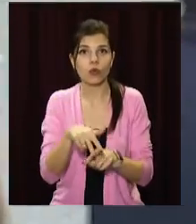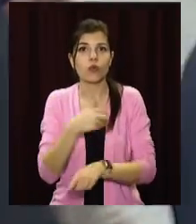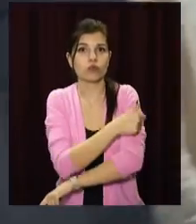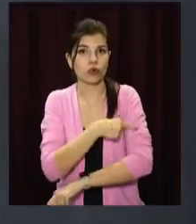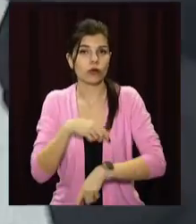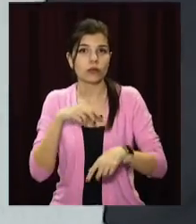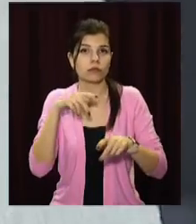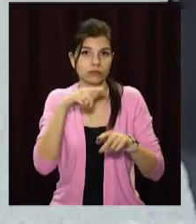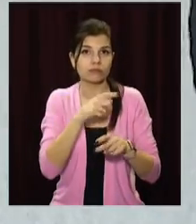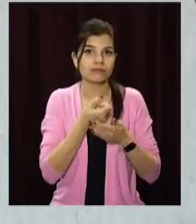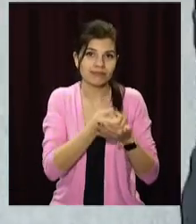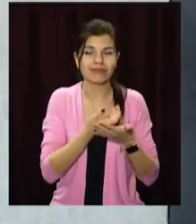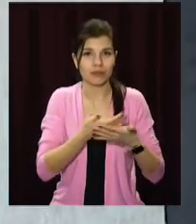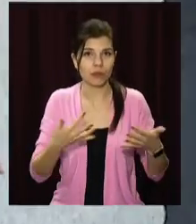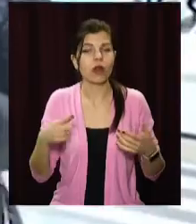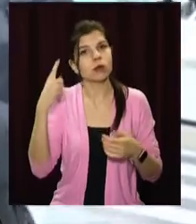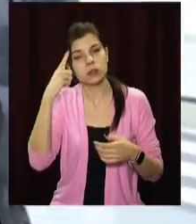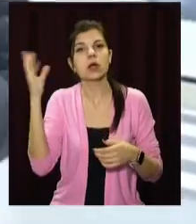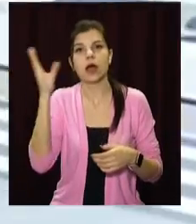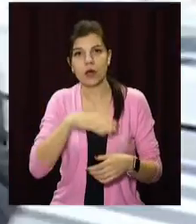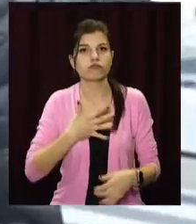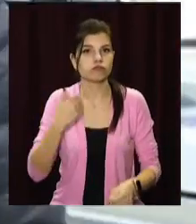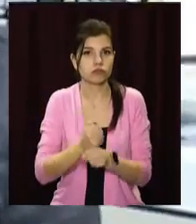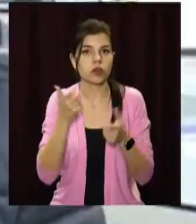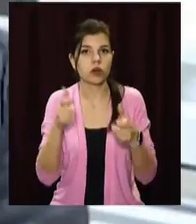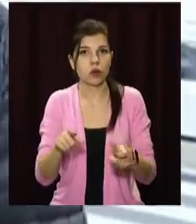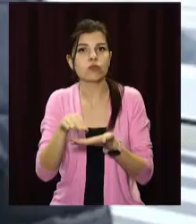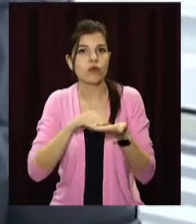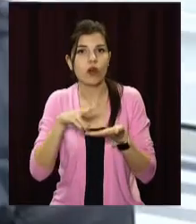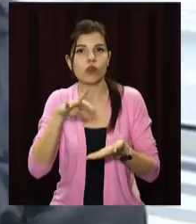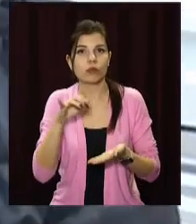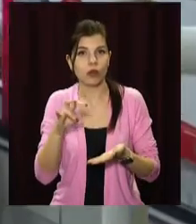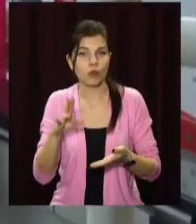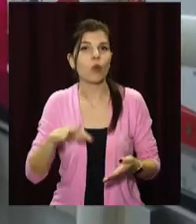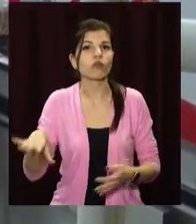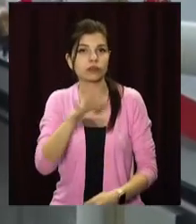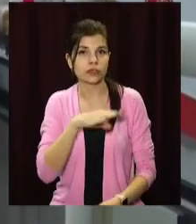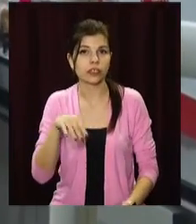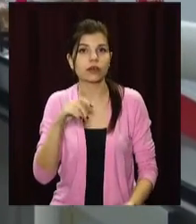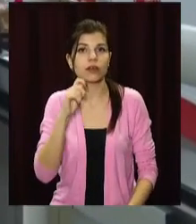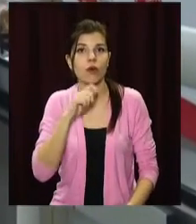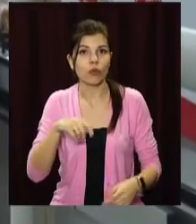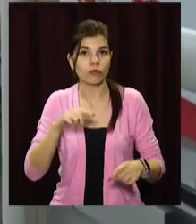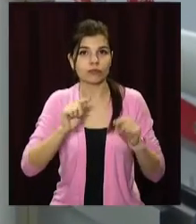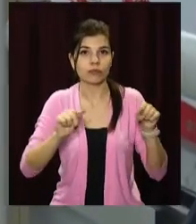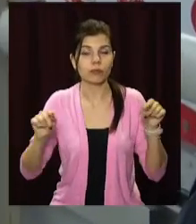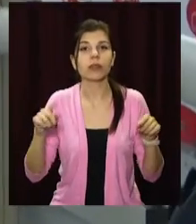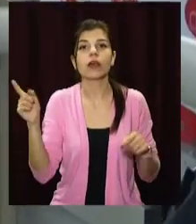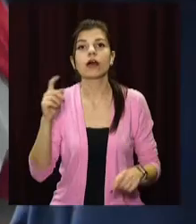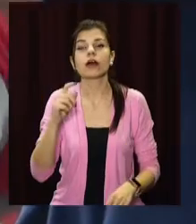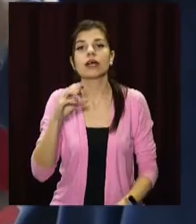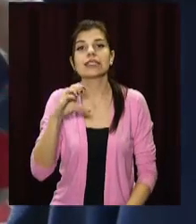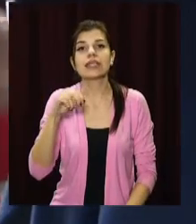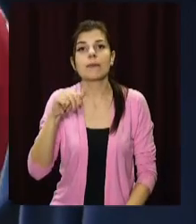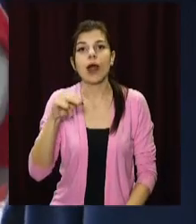на медсистему, урядовці можуть запровадити жорсткі карантинні обмеження по всій країні. Міністр охорони здоров'я Максим Степанов